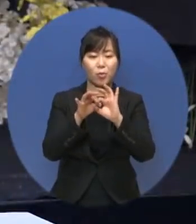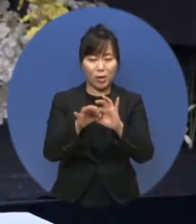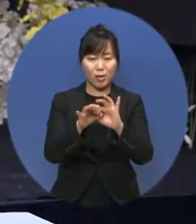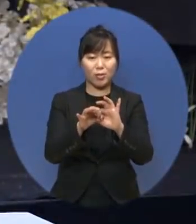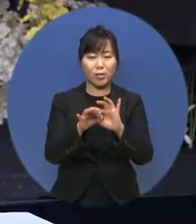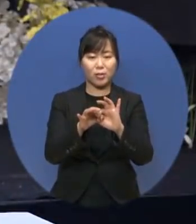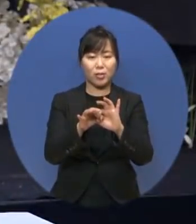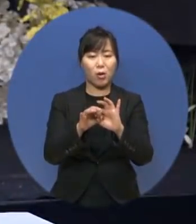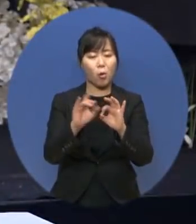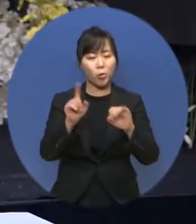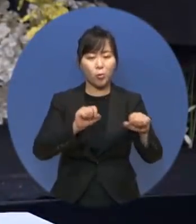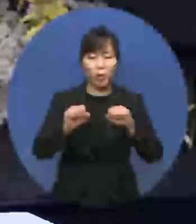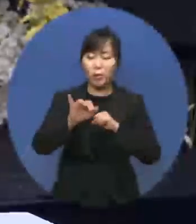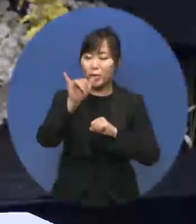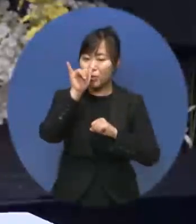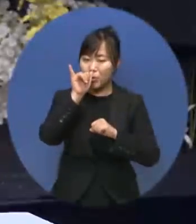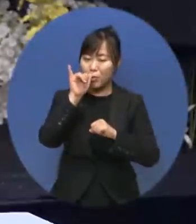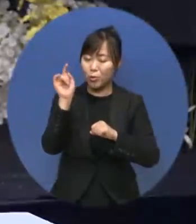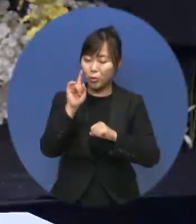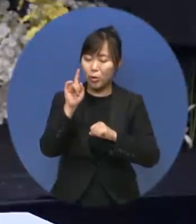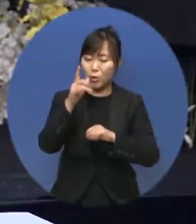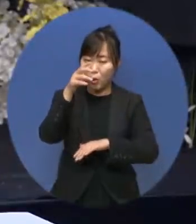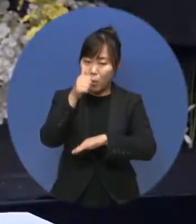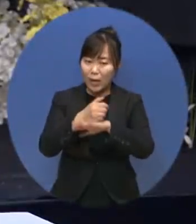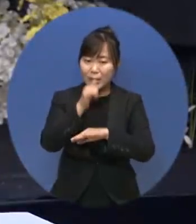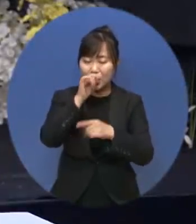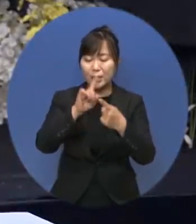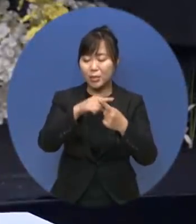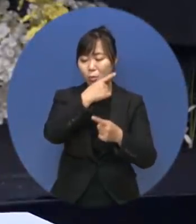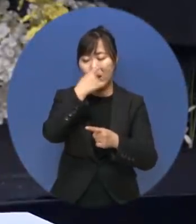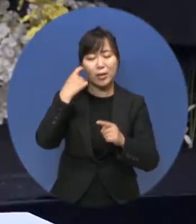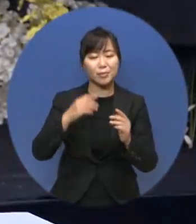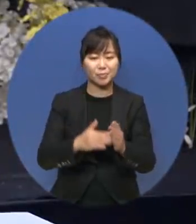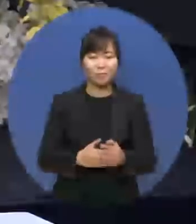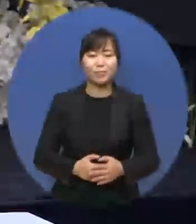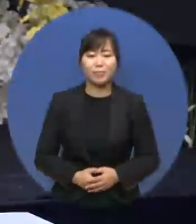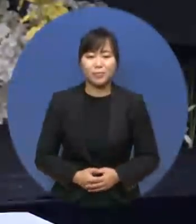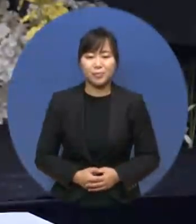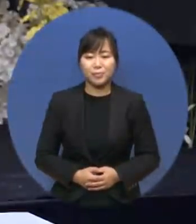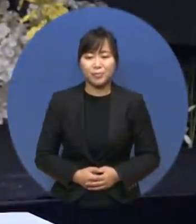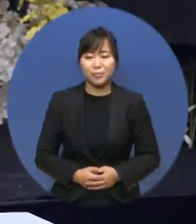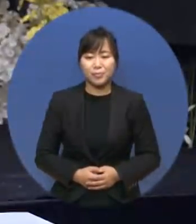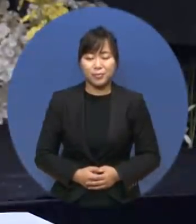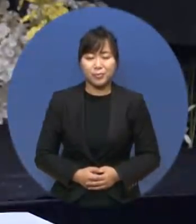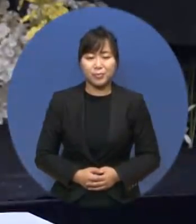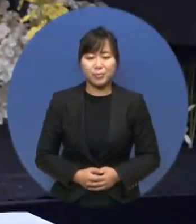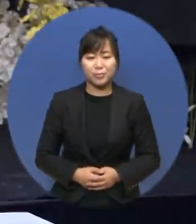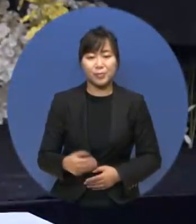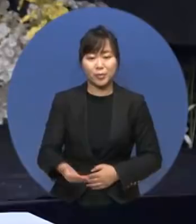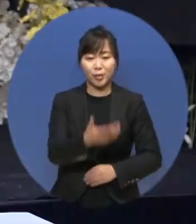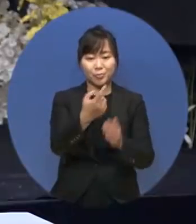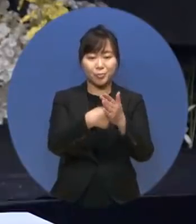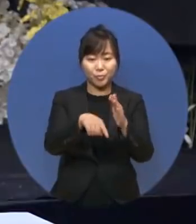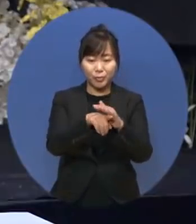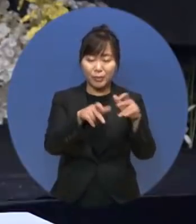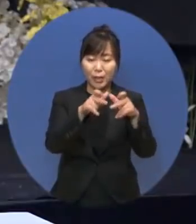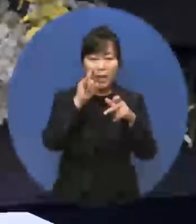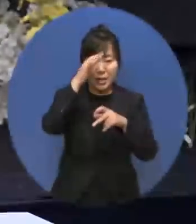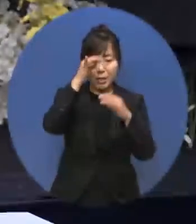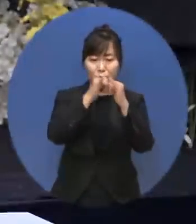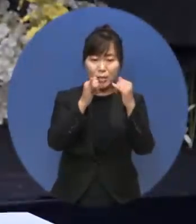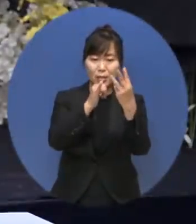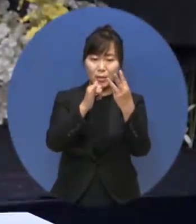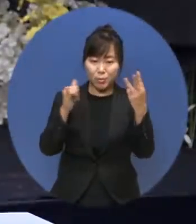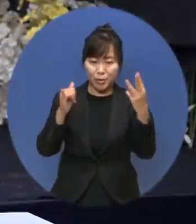어떤 활동이 이루어지고 있고 어떤 성과들이 나오는지 잠시 살펴봤습니다. 여러분들을 위해서 저희가 장애 예술인